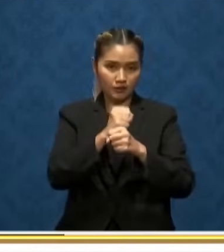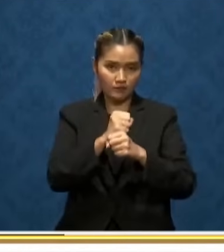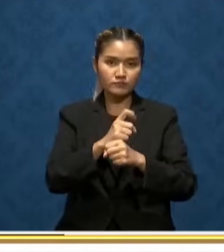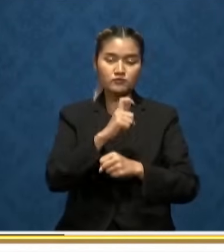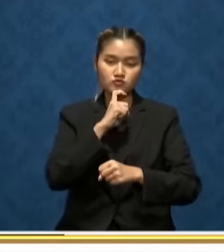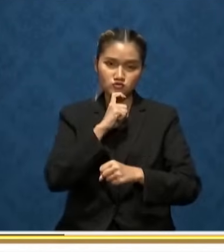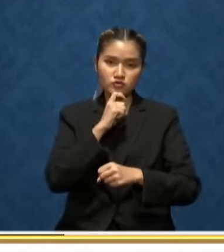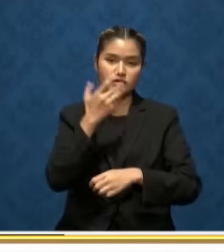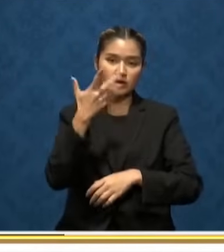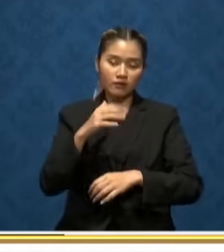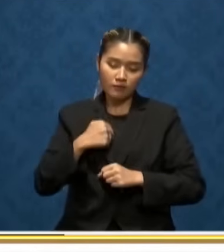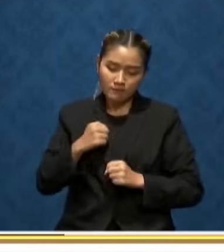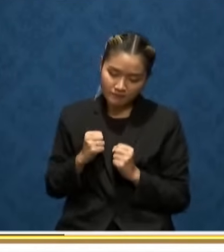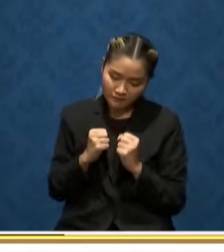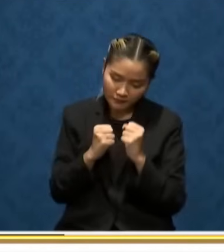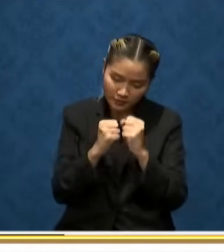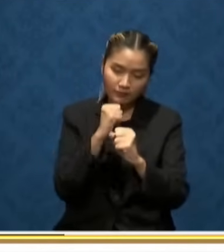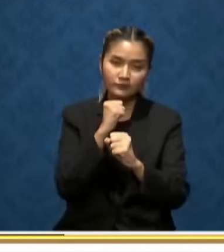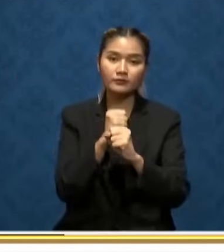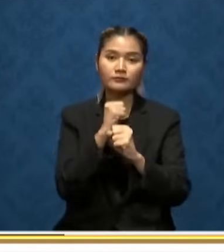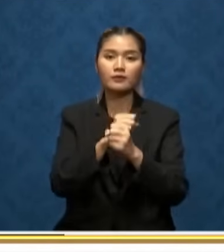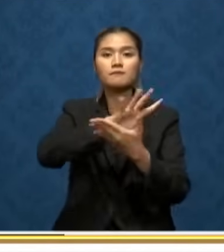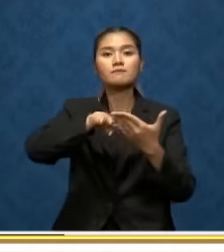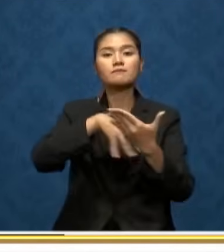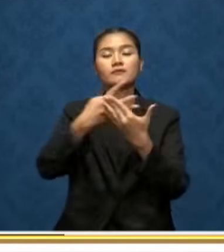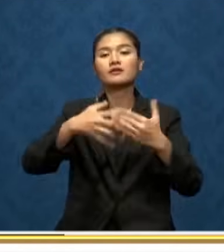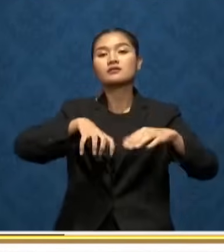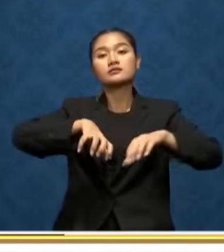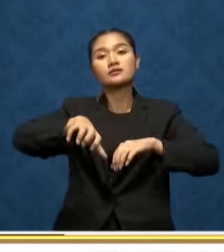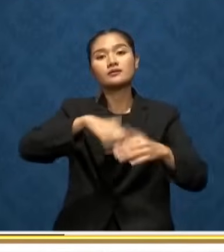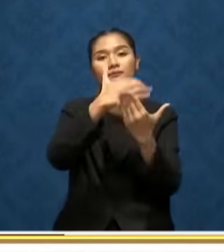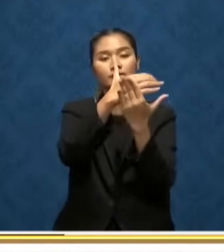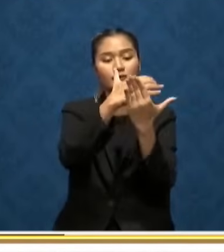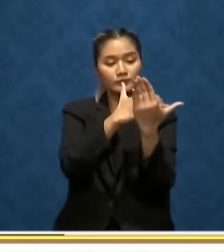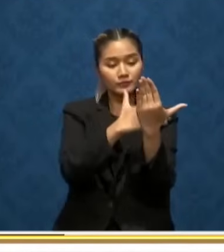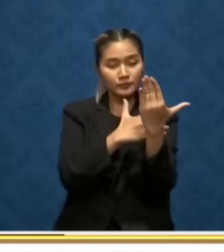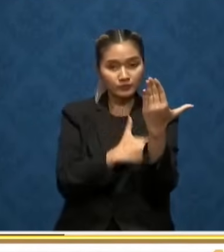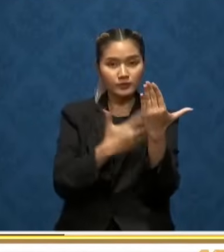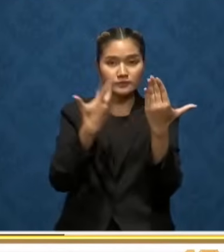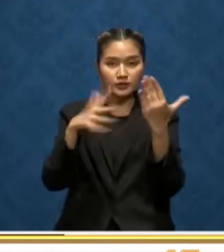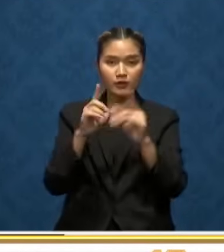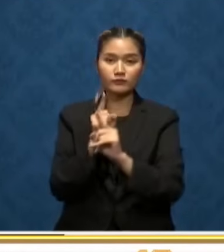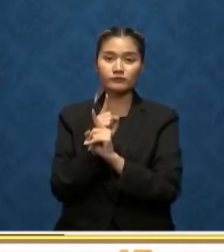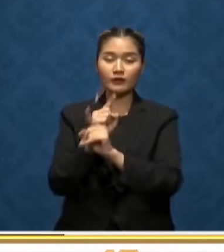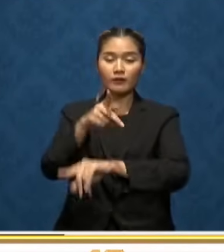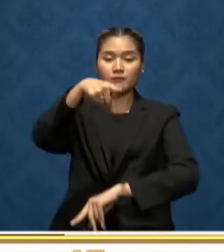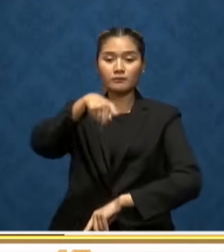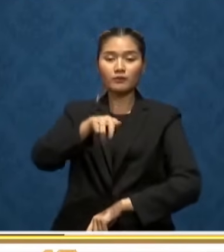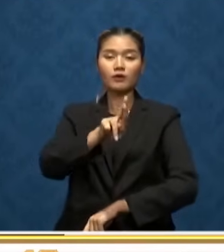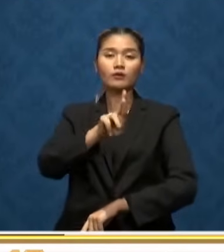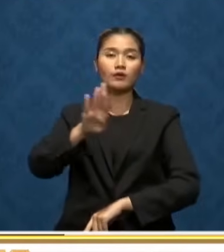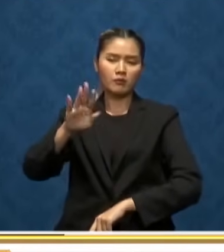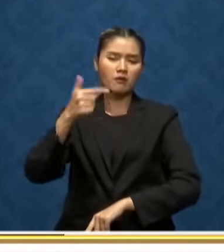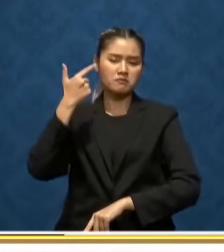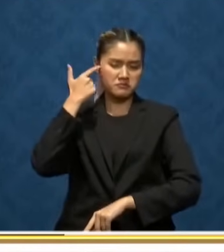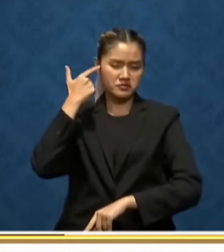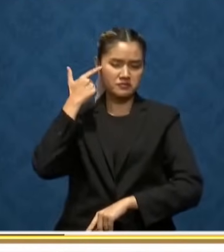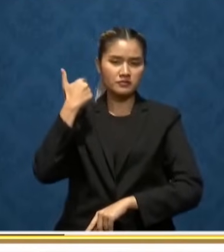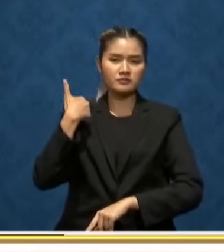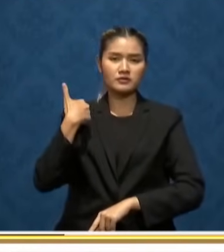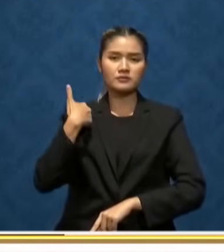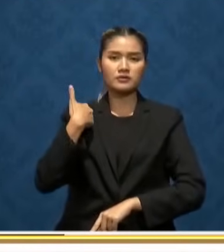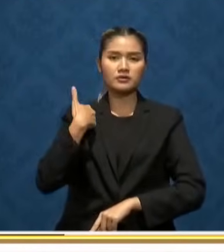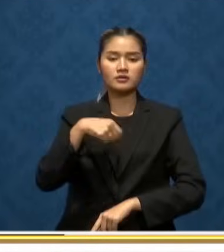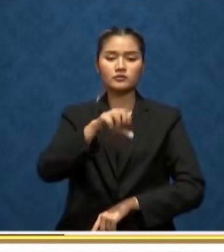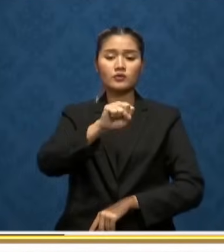ายามคิดถ้าจะทำตามพระราชบัญญัติอย่างที่ท่านผู้ส.ส.บางท่านบ